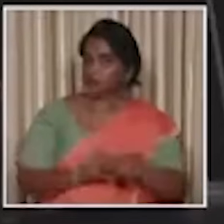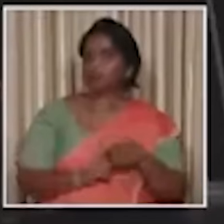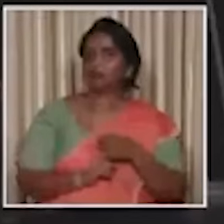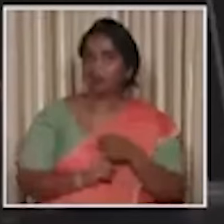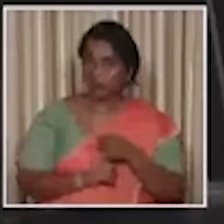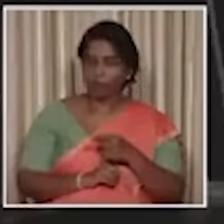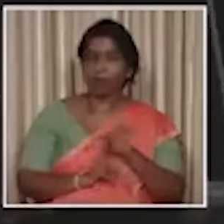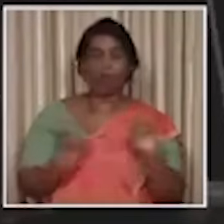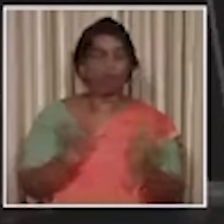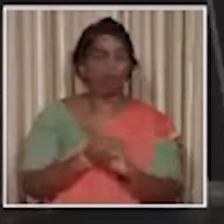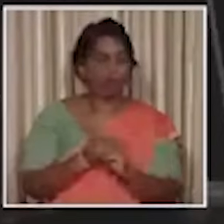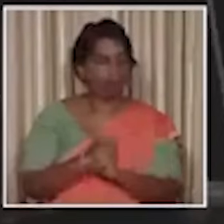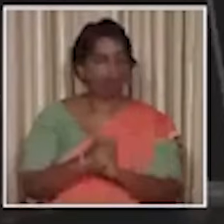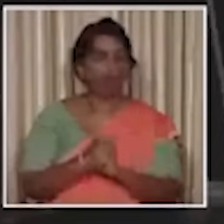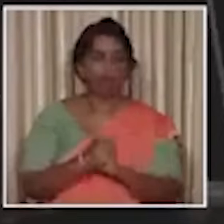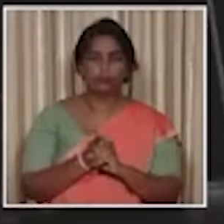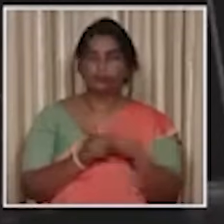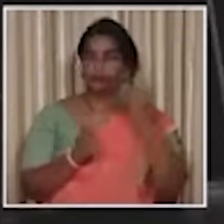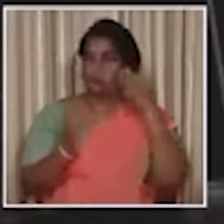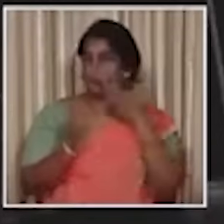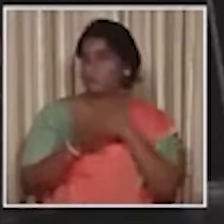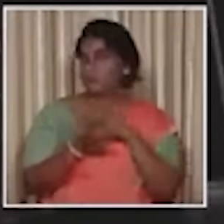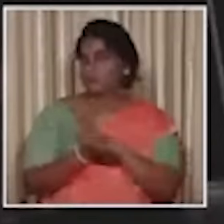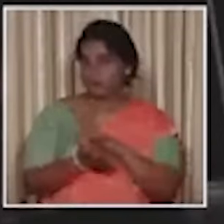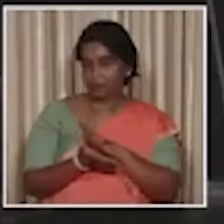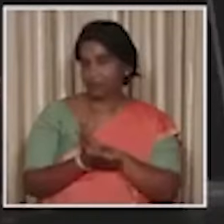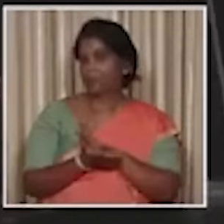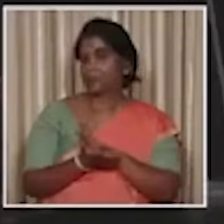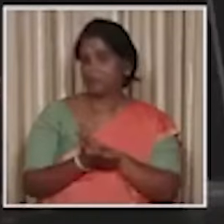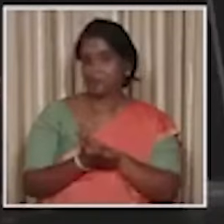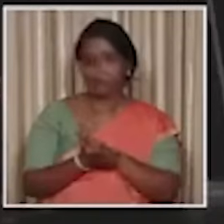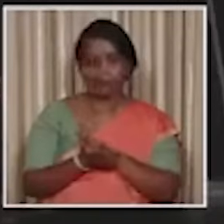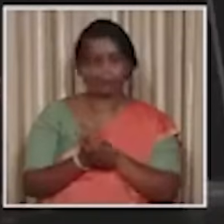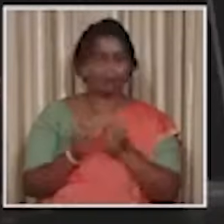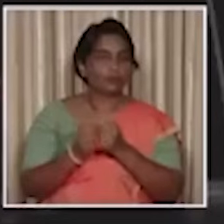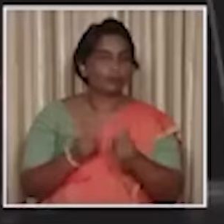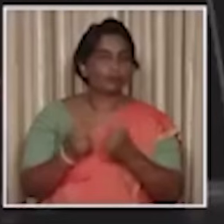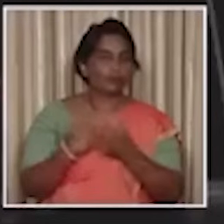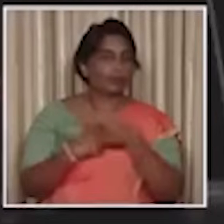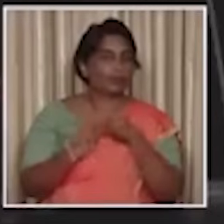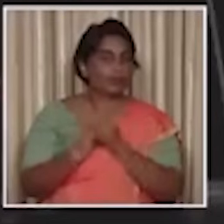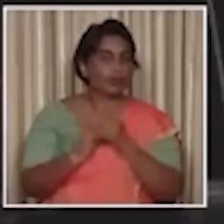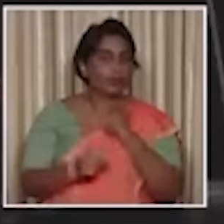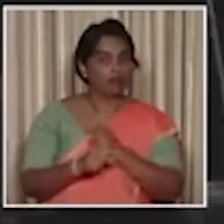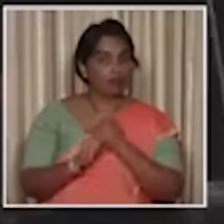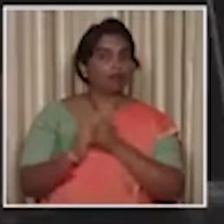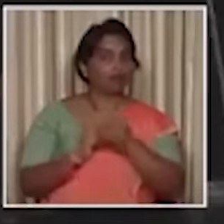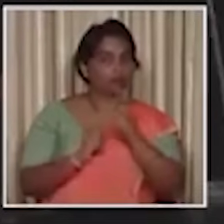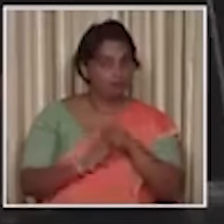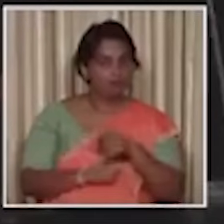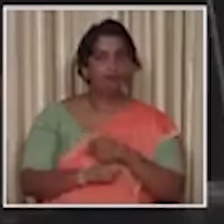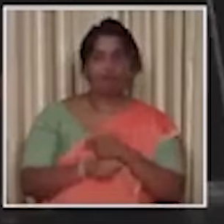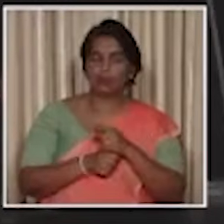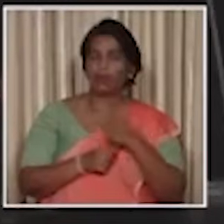குறிப்பாக கிளிநொச்சி நகர மத்தியில் டிப்போ சந்திக்கும் கிளிநொச்சி மத்திய மகாவித்தியாலயத்துக்கும் அருகே உள்ள சந்திரன் பூங்கா வளாகத்தில்